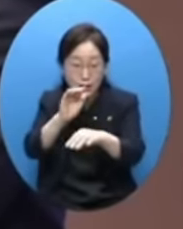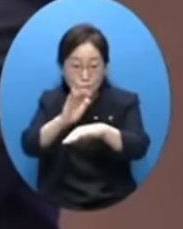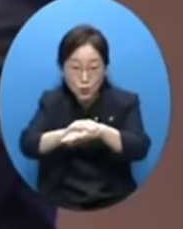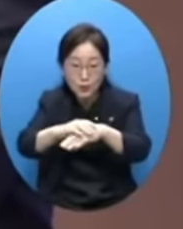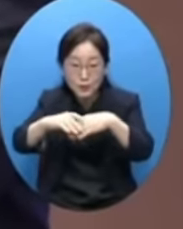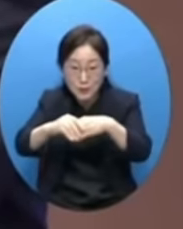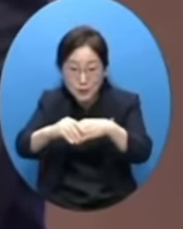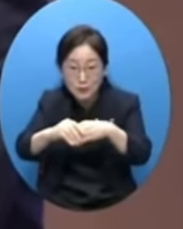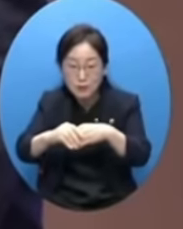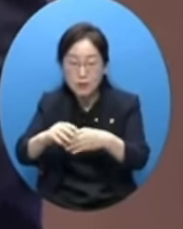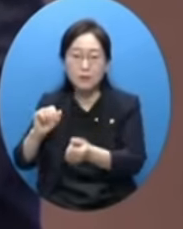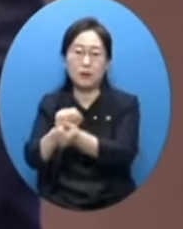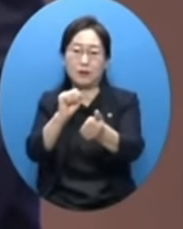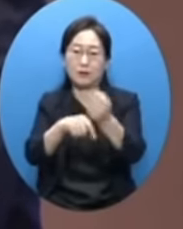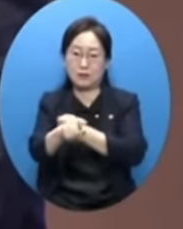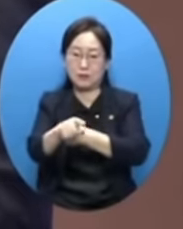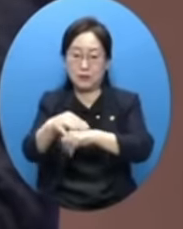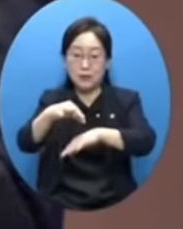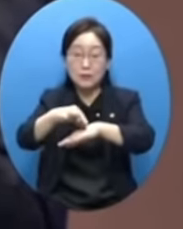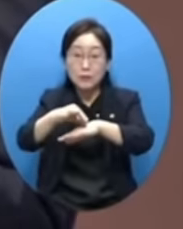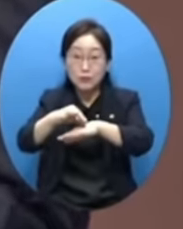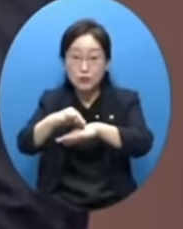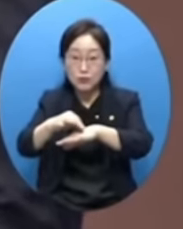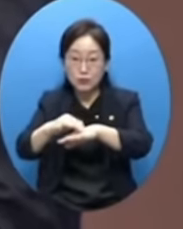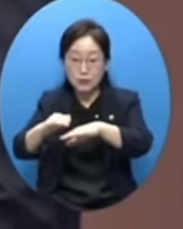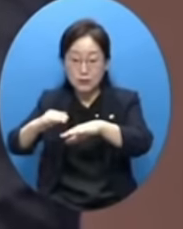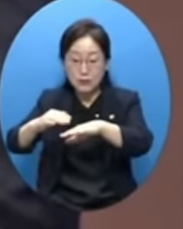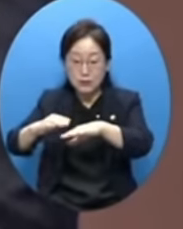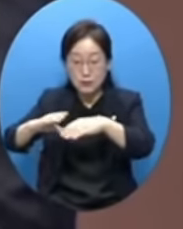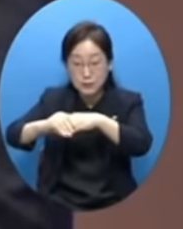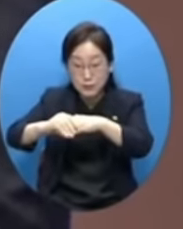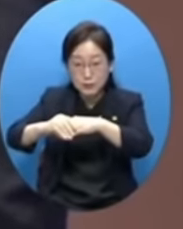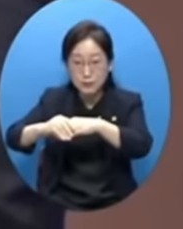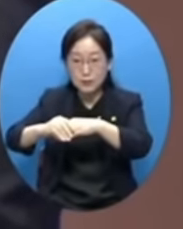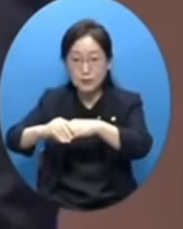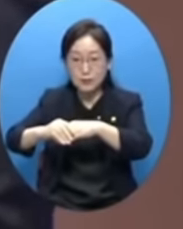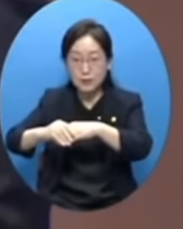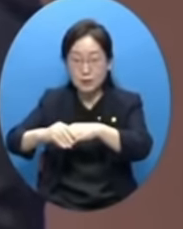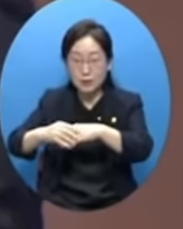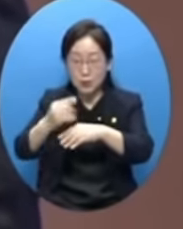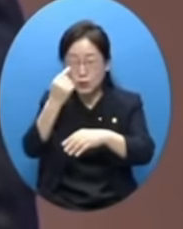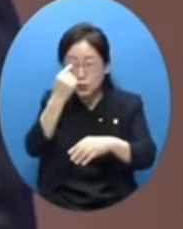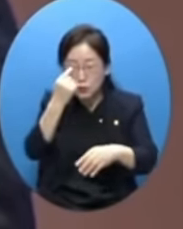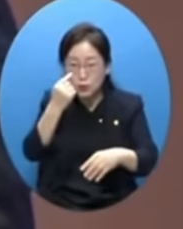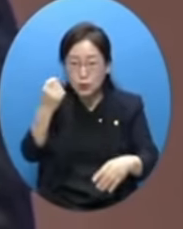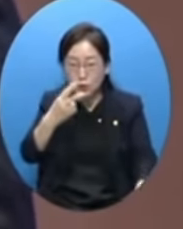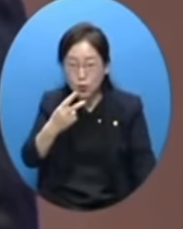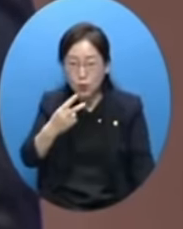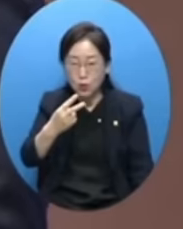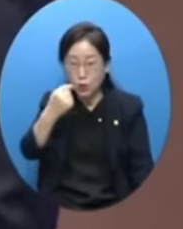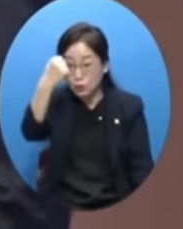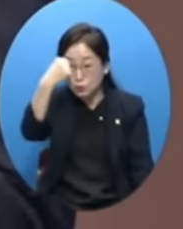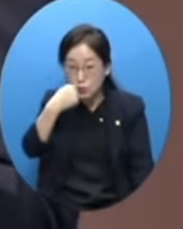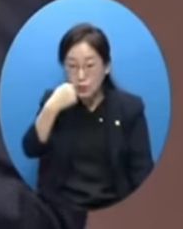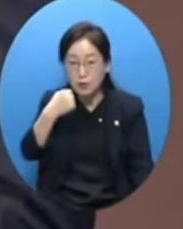말초 신경과 피부에 침입을 해서 피부, 점막,